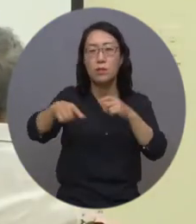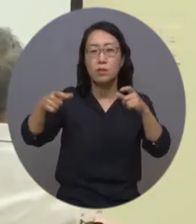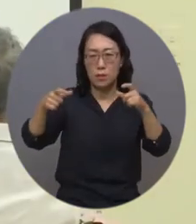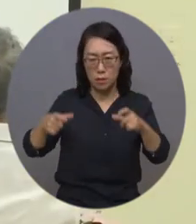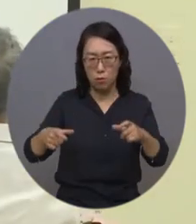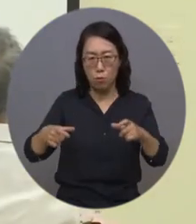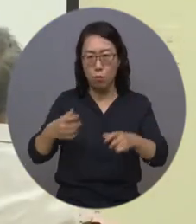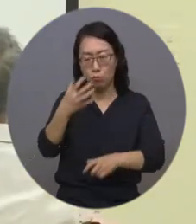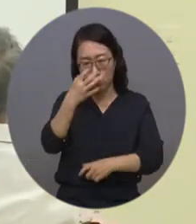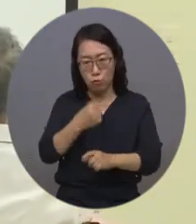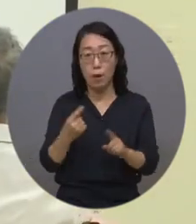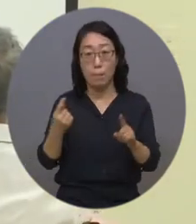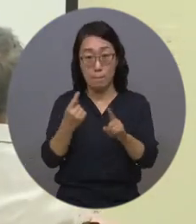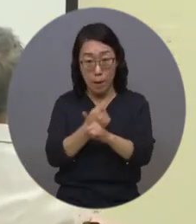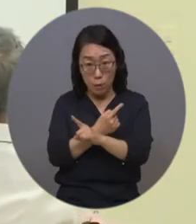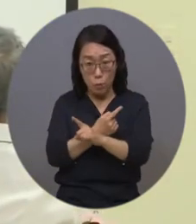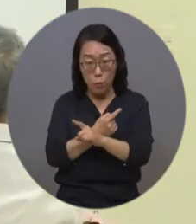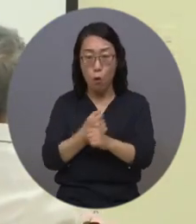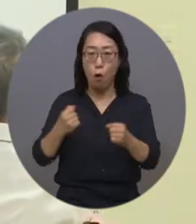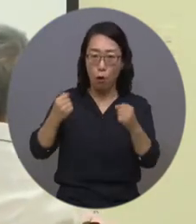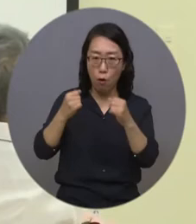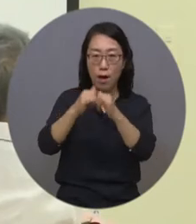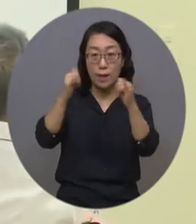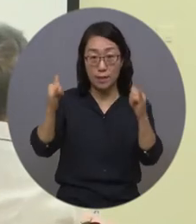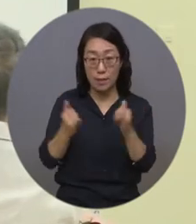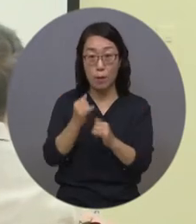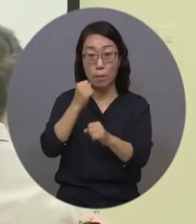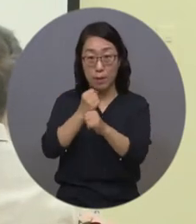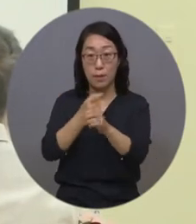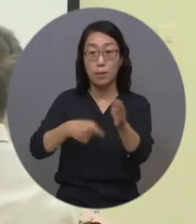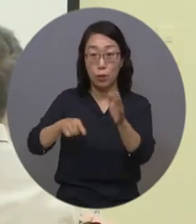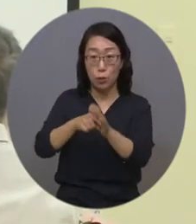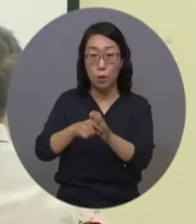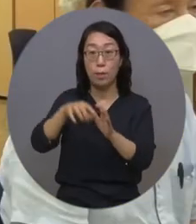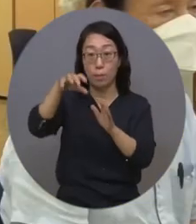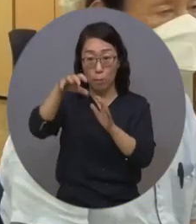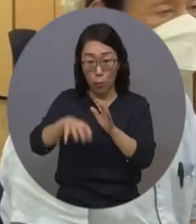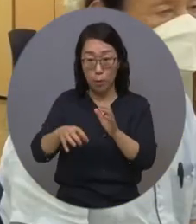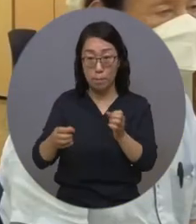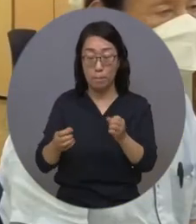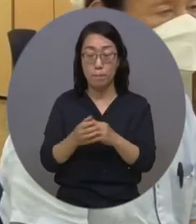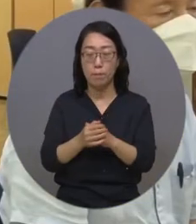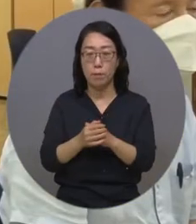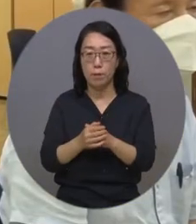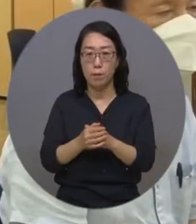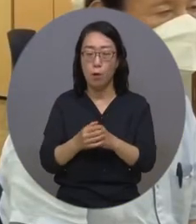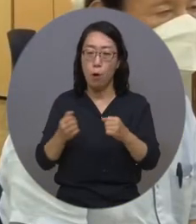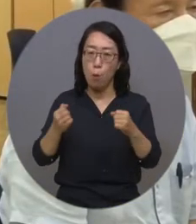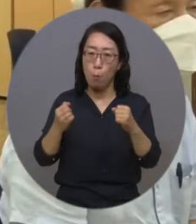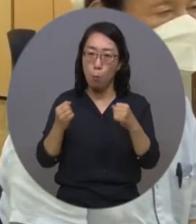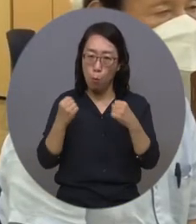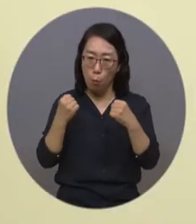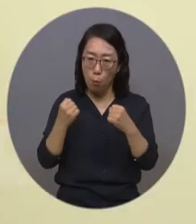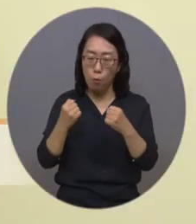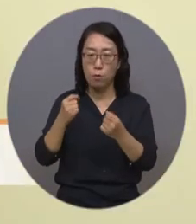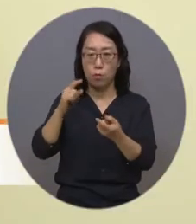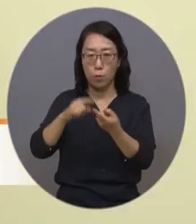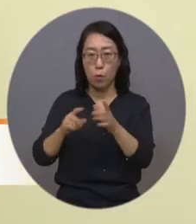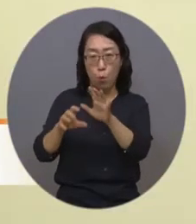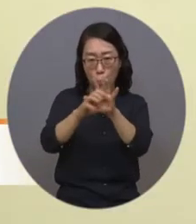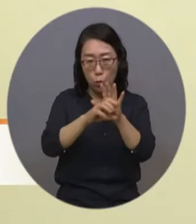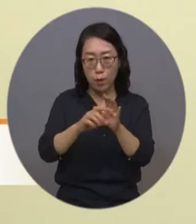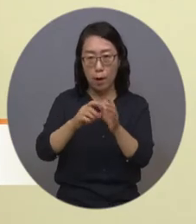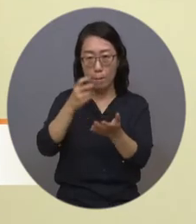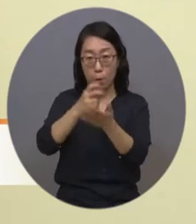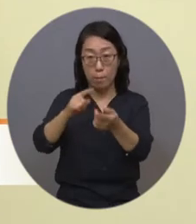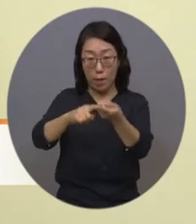함께 행사할 수 있는 환경을 만들어 나가자는 취지에서 마련된 이날 행사에서는 보건당국의 방역 지침을 준수하며 자서전에